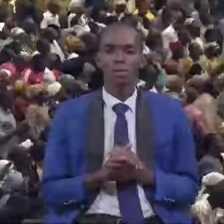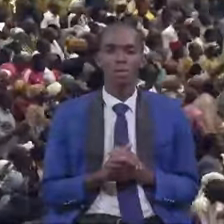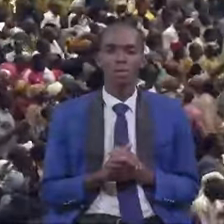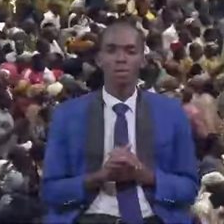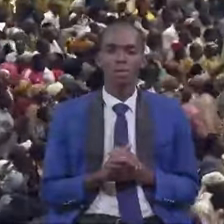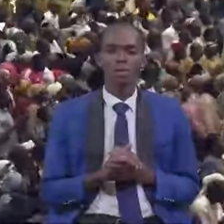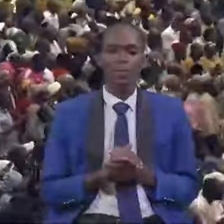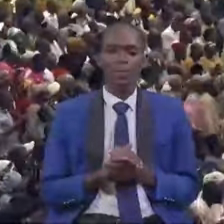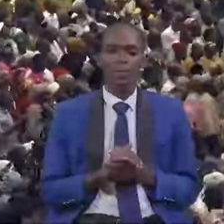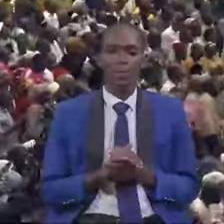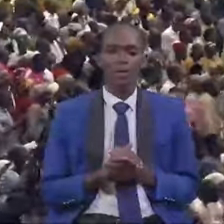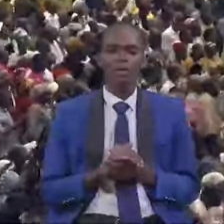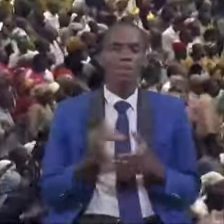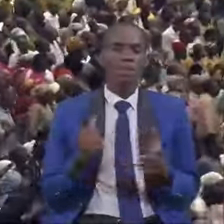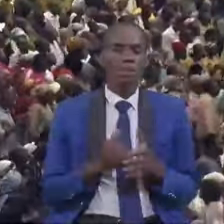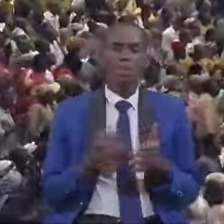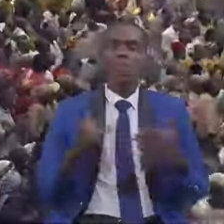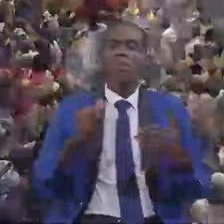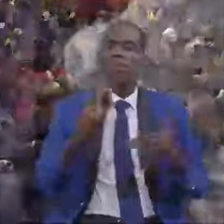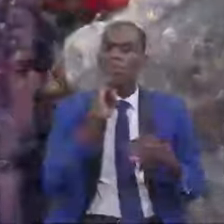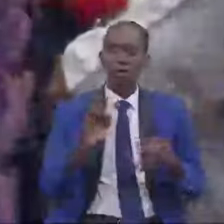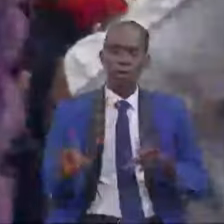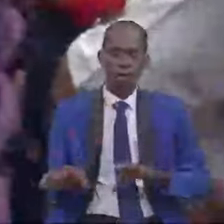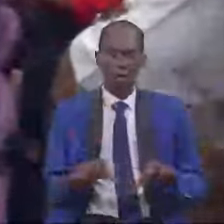C'est fait. C'est fait.